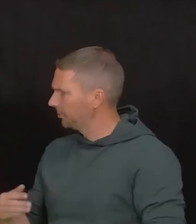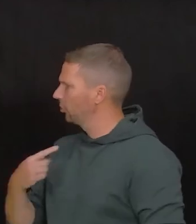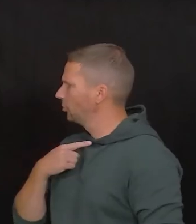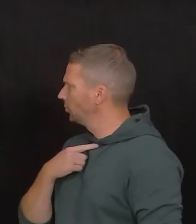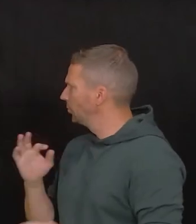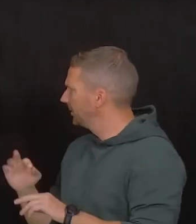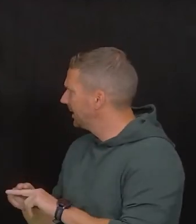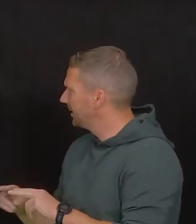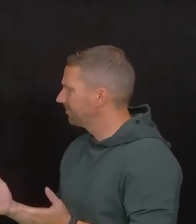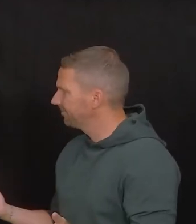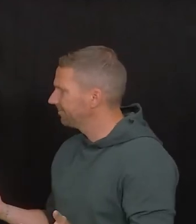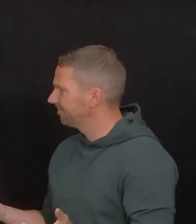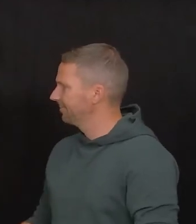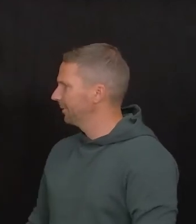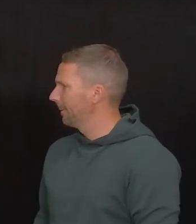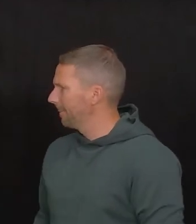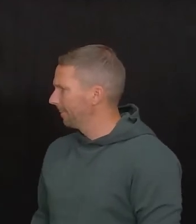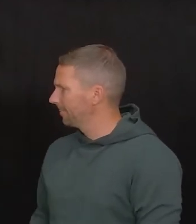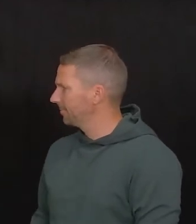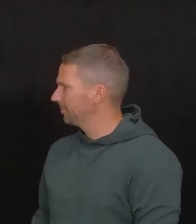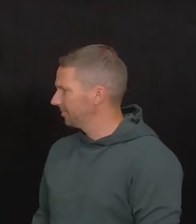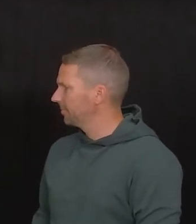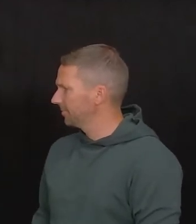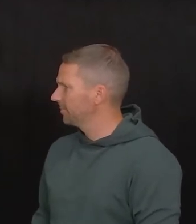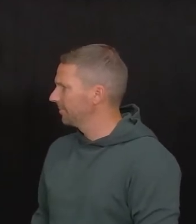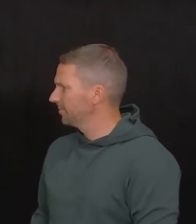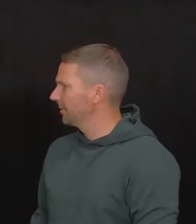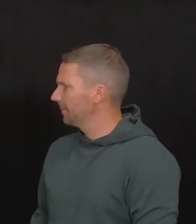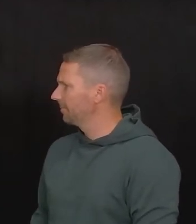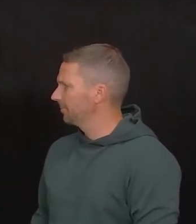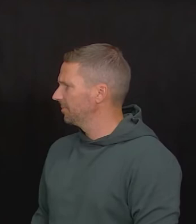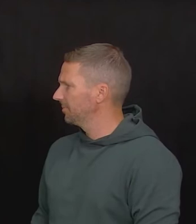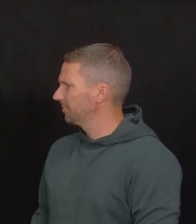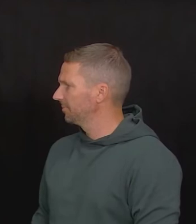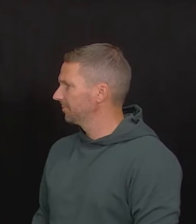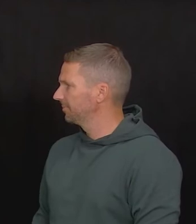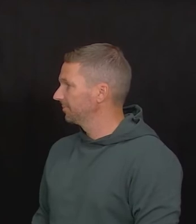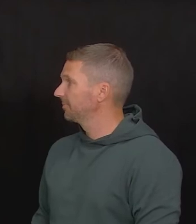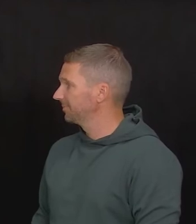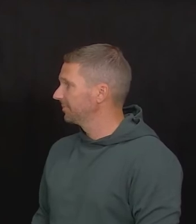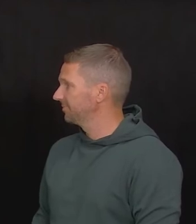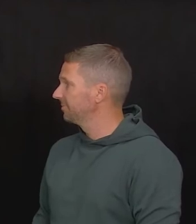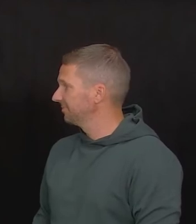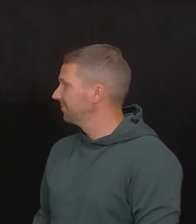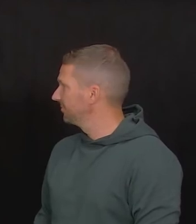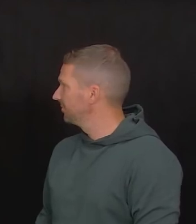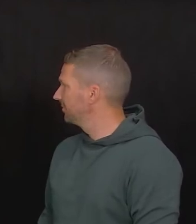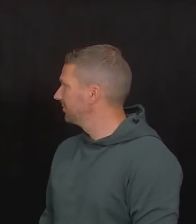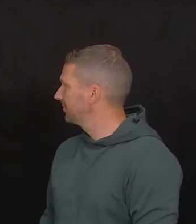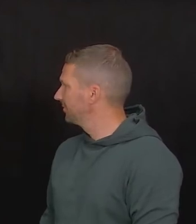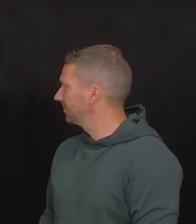Ja, då vill jag fråga, hur känns det? Nu har ni röstats, hur kändes det? Ja, det känns bra, jag är nöjd och det verkar